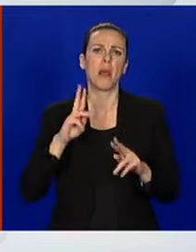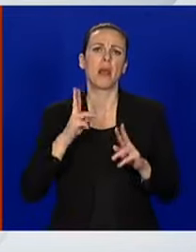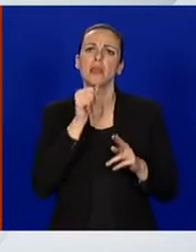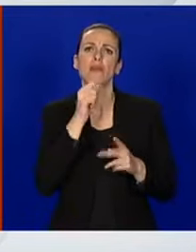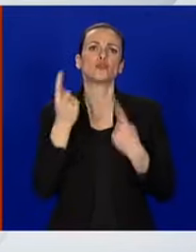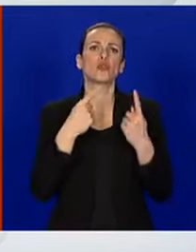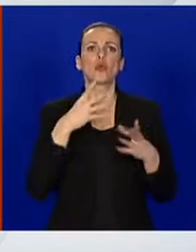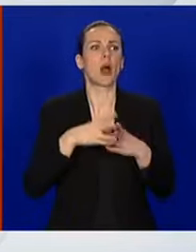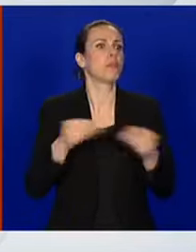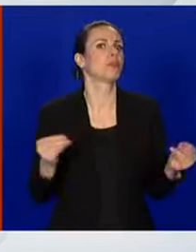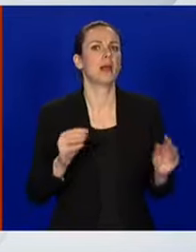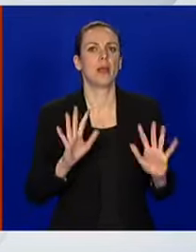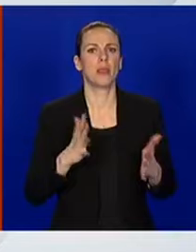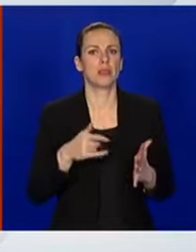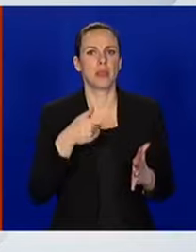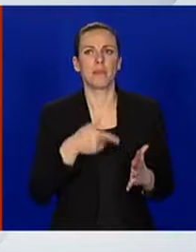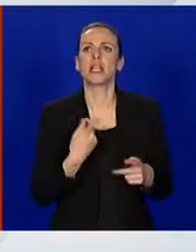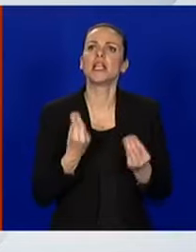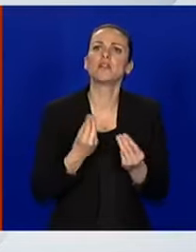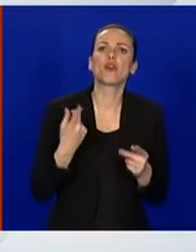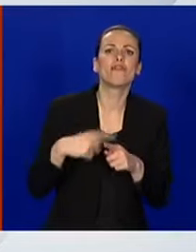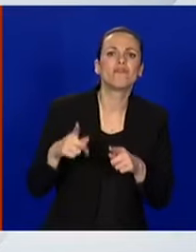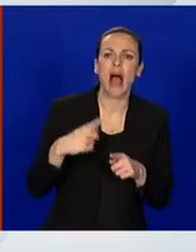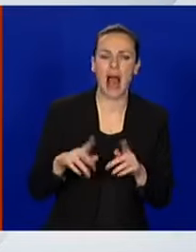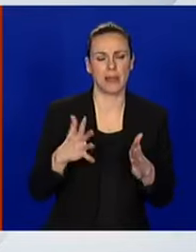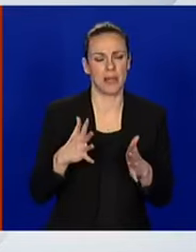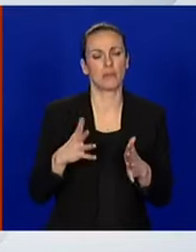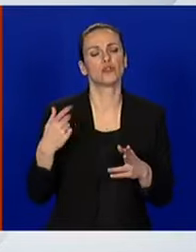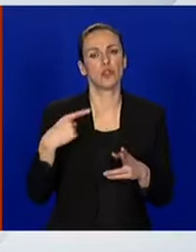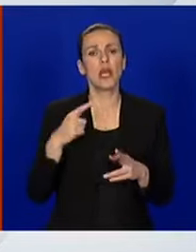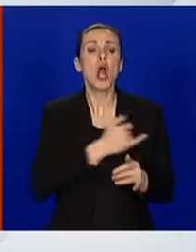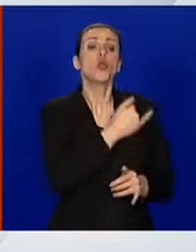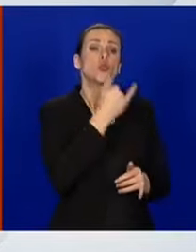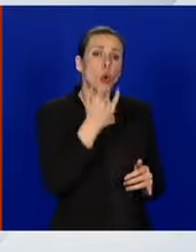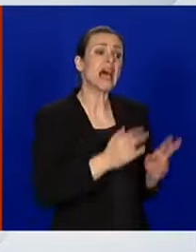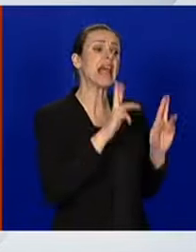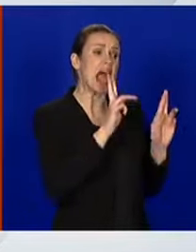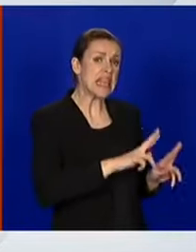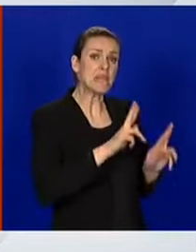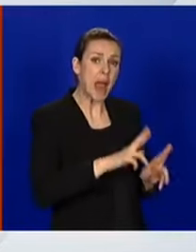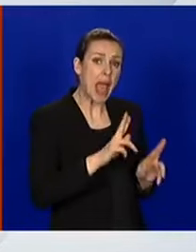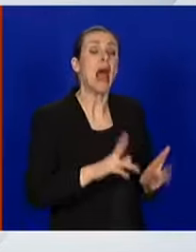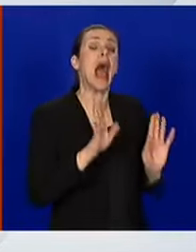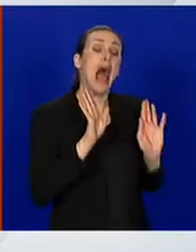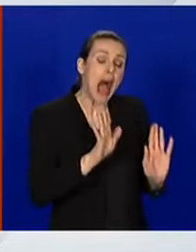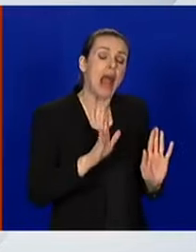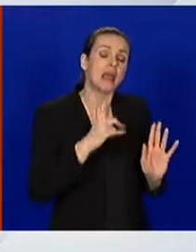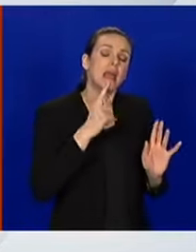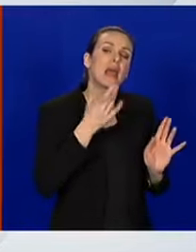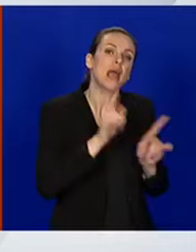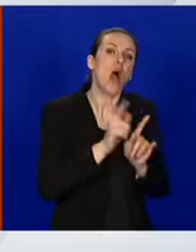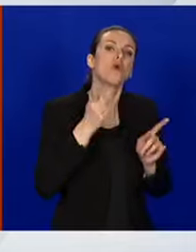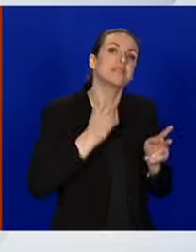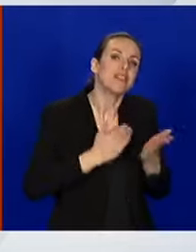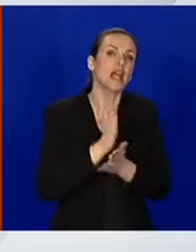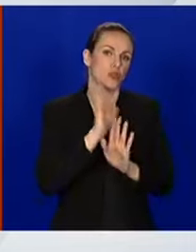da bilo što nedostaje. Nije ni do sad, ali sigurno da je moglo biti bolje.